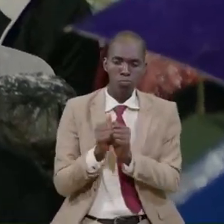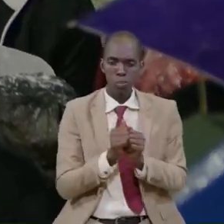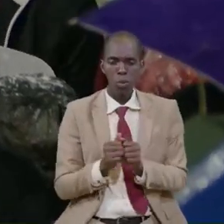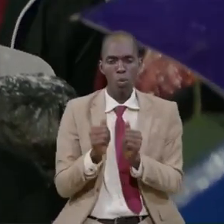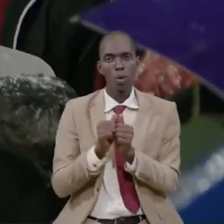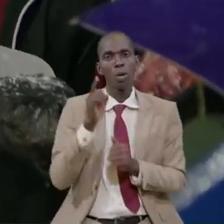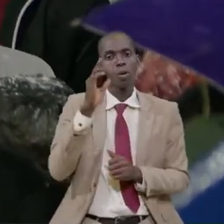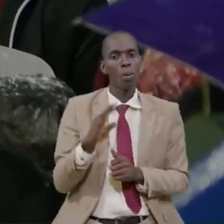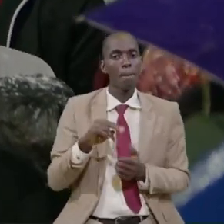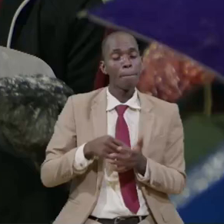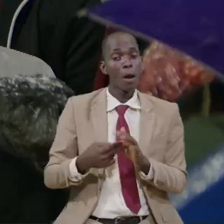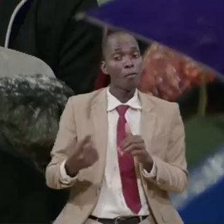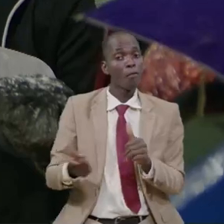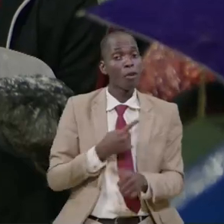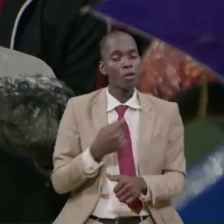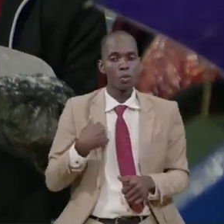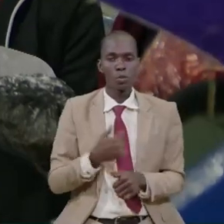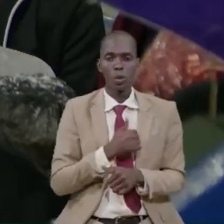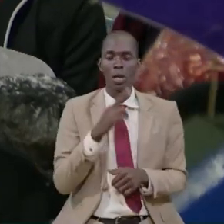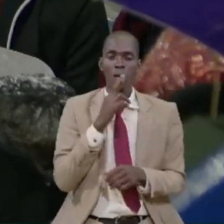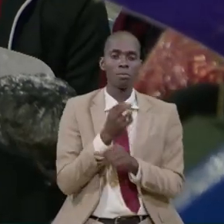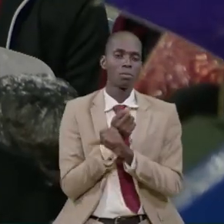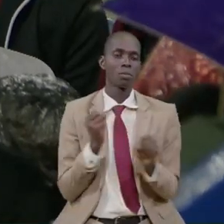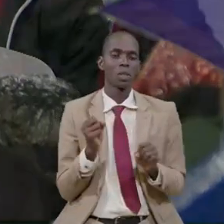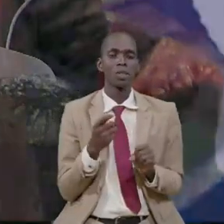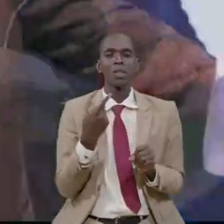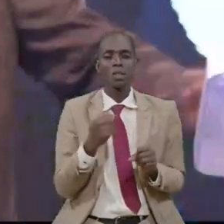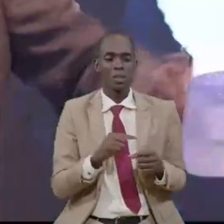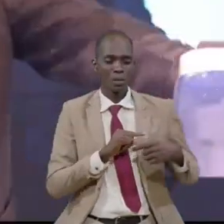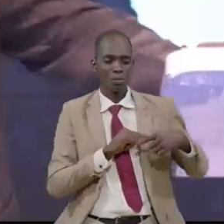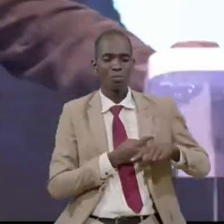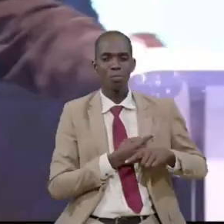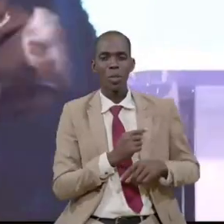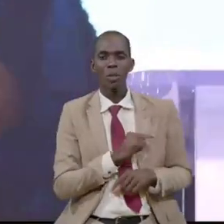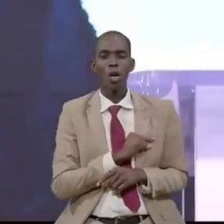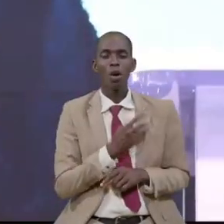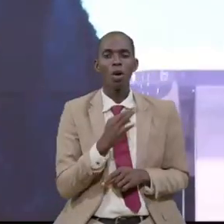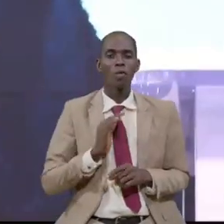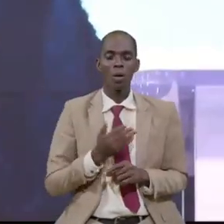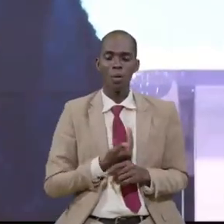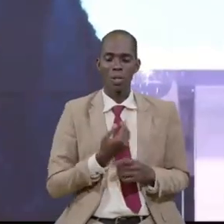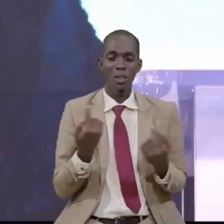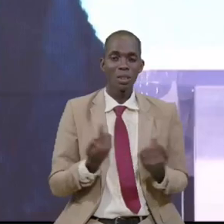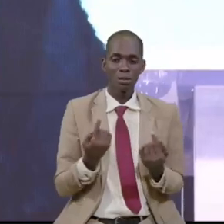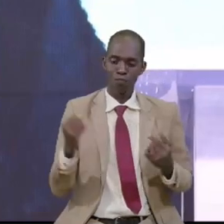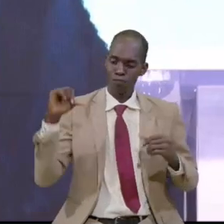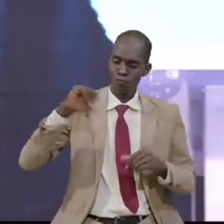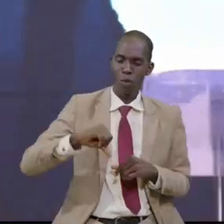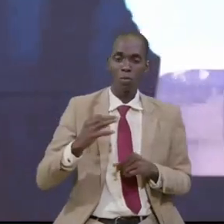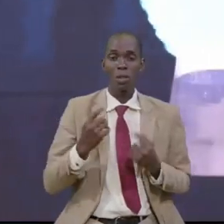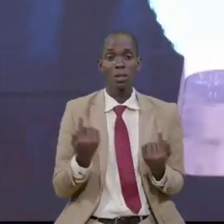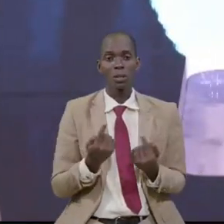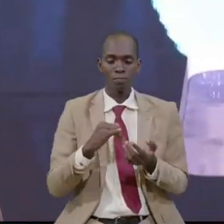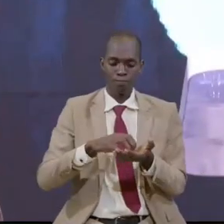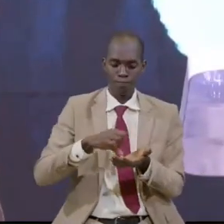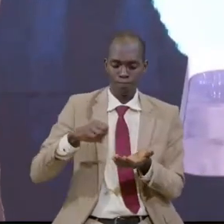d'abord, vous naissez de nouveau. La culpabilité, la condamnation des péchés ôtés.